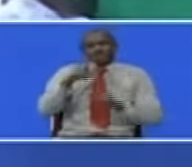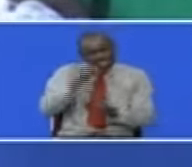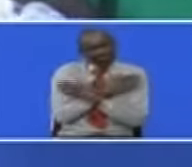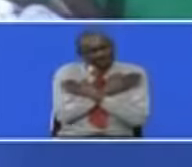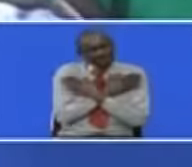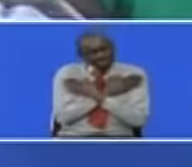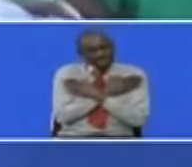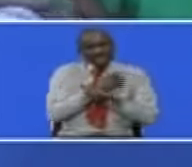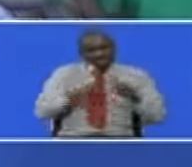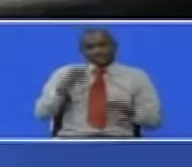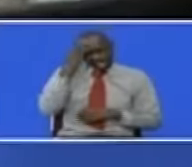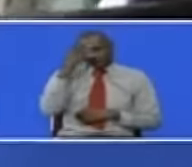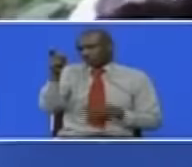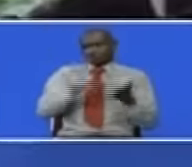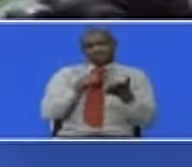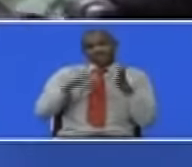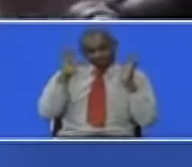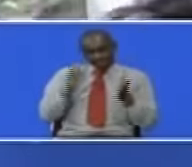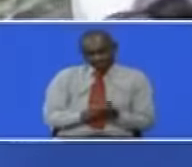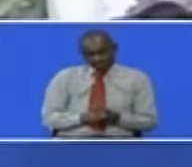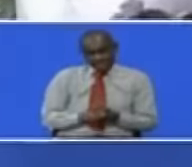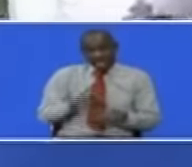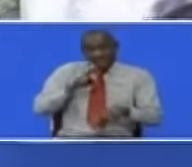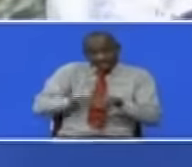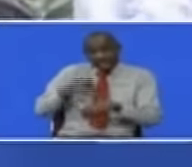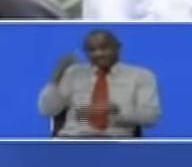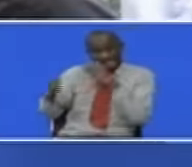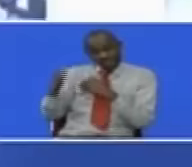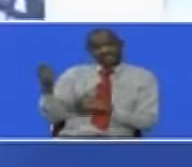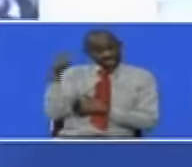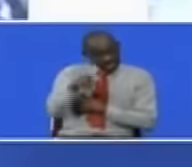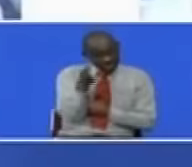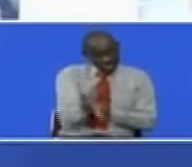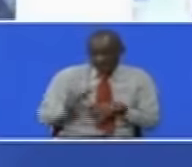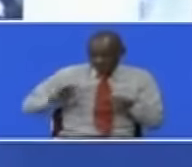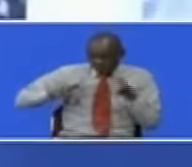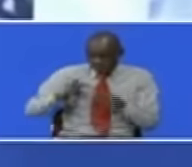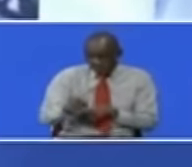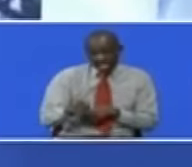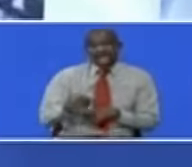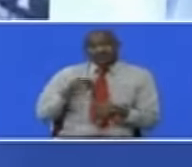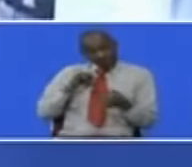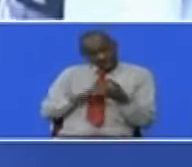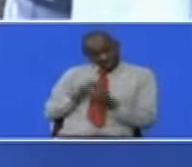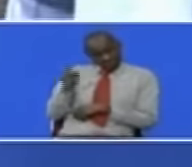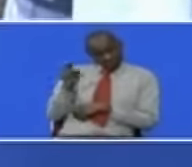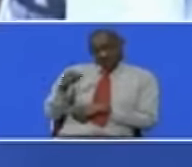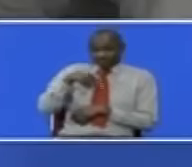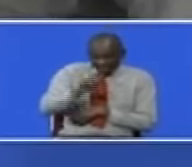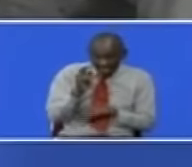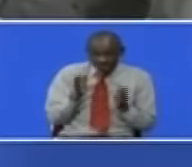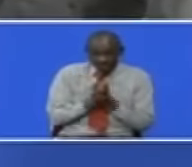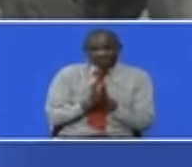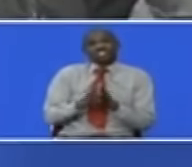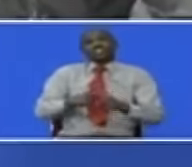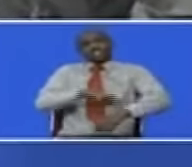yangu lakini umefanya makosa." Wakati majirani wakimiminika hapa, Virginia Wanjiru, mkewe marehemu, alikuwa mikononi